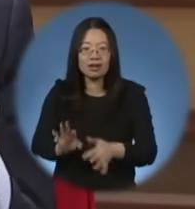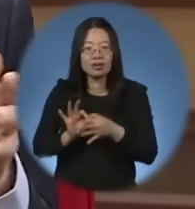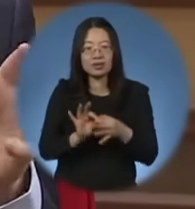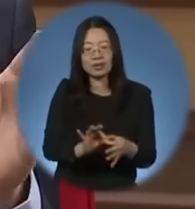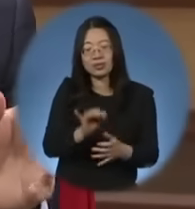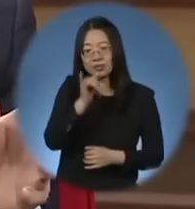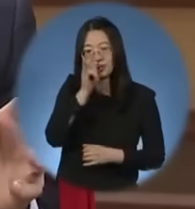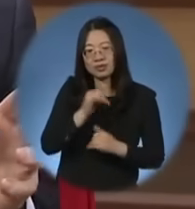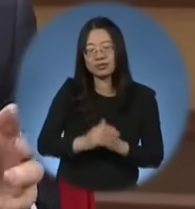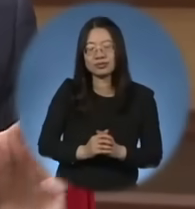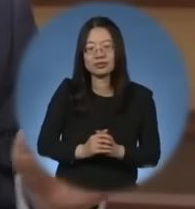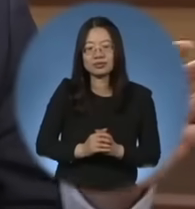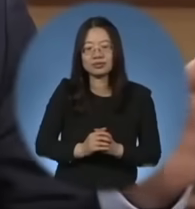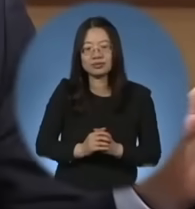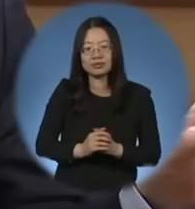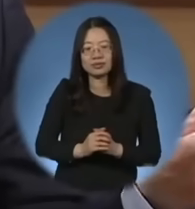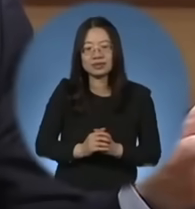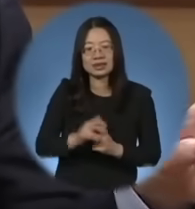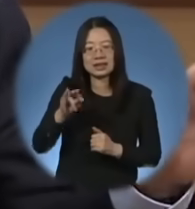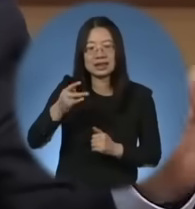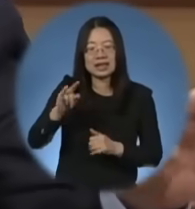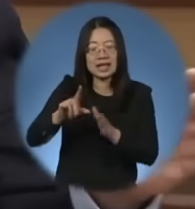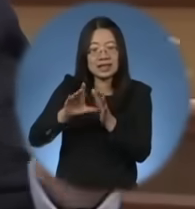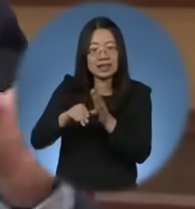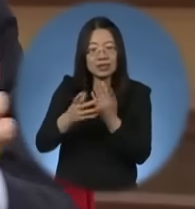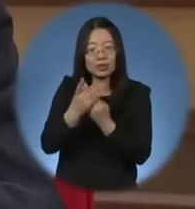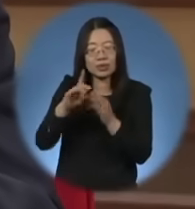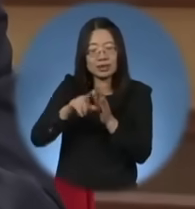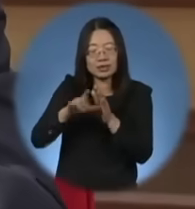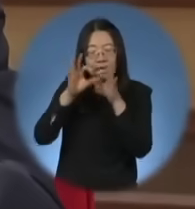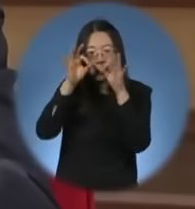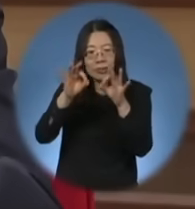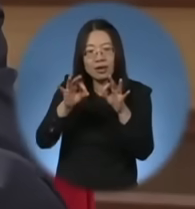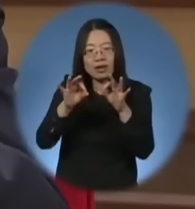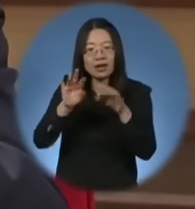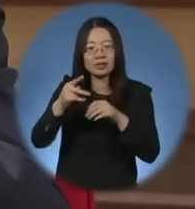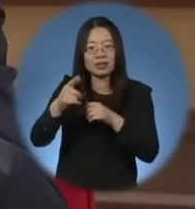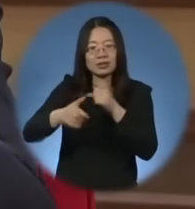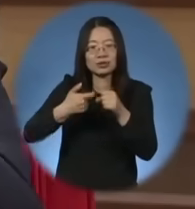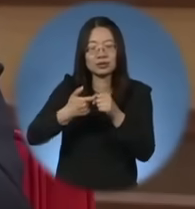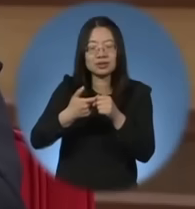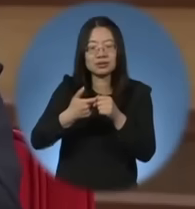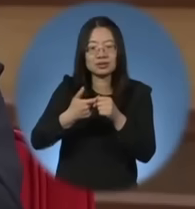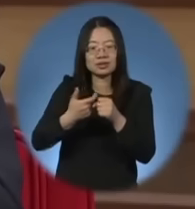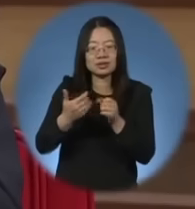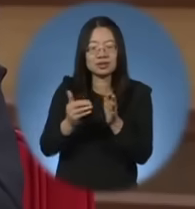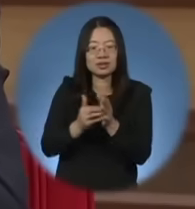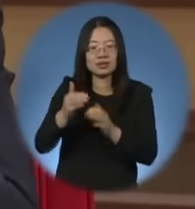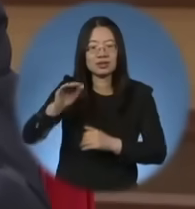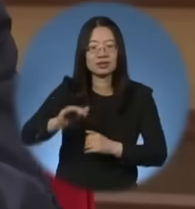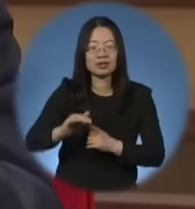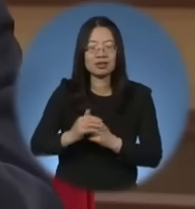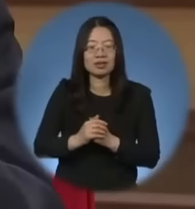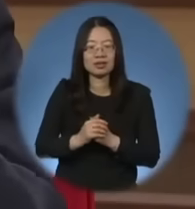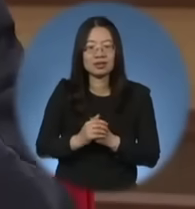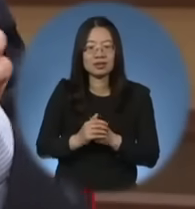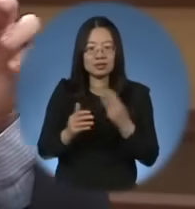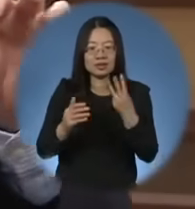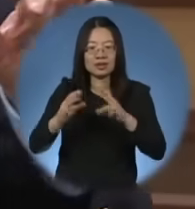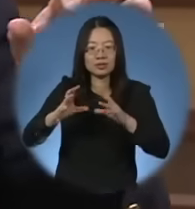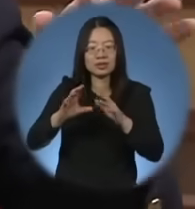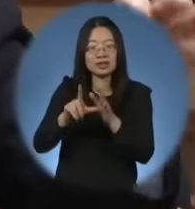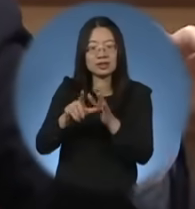저 유지를 했어요 또 저 시르 시대는 동일 실는 저 260인데네